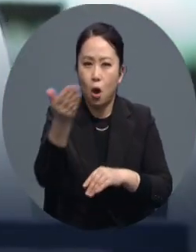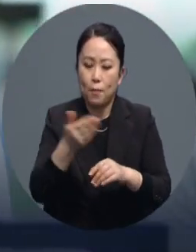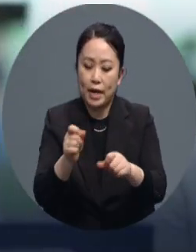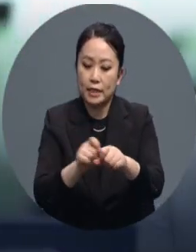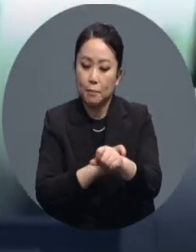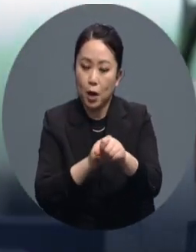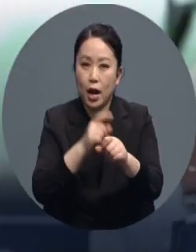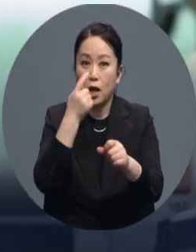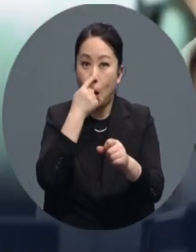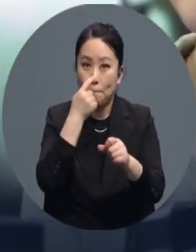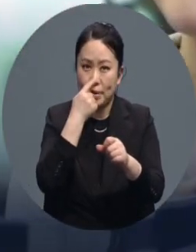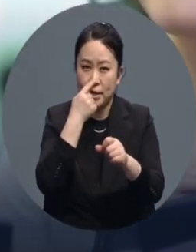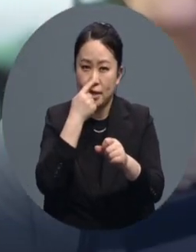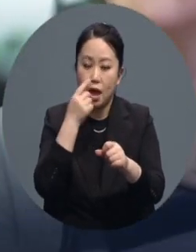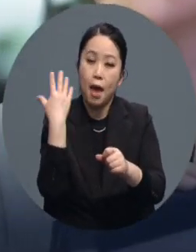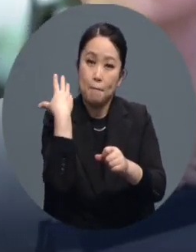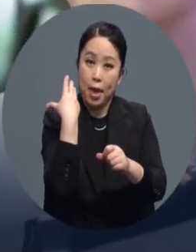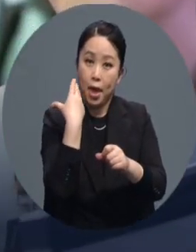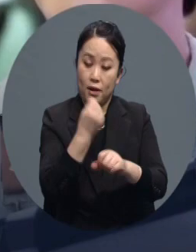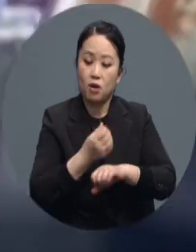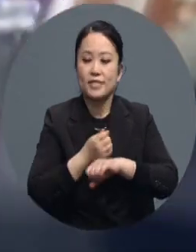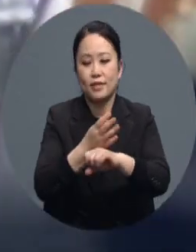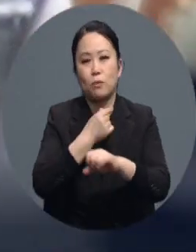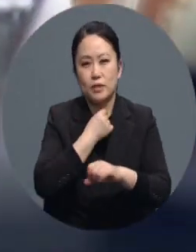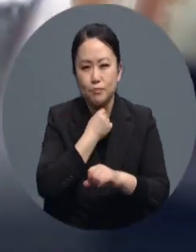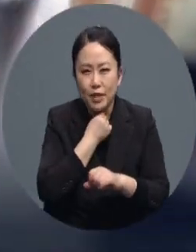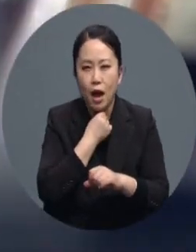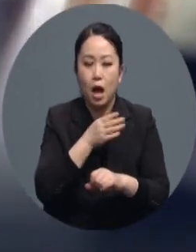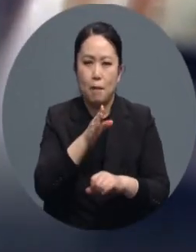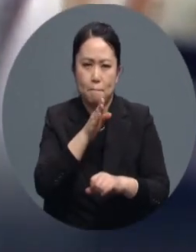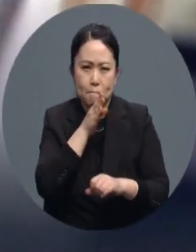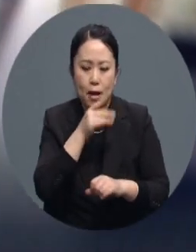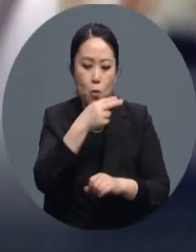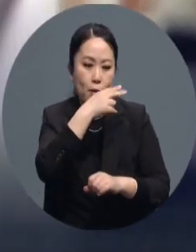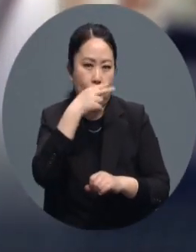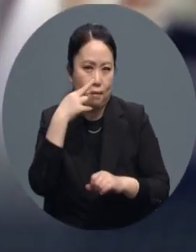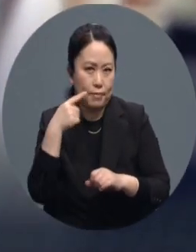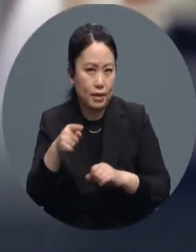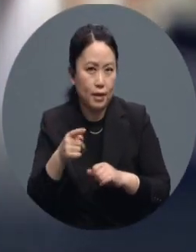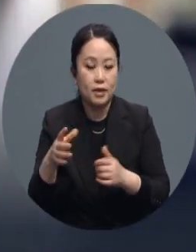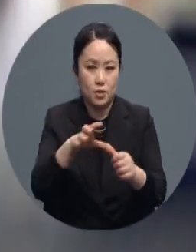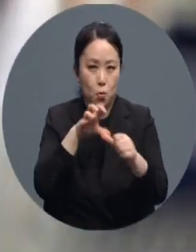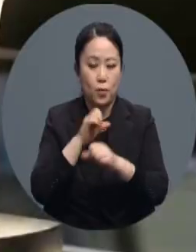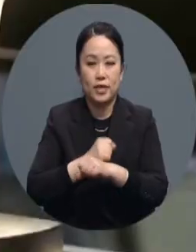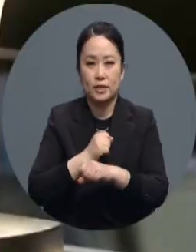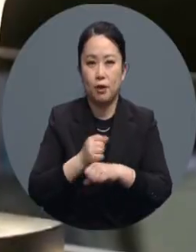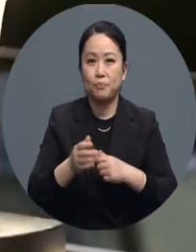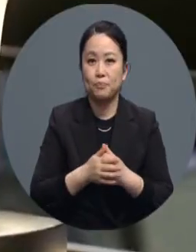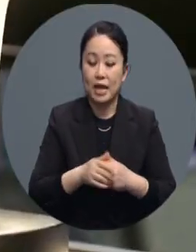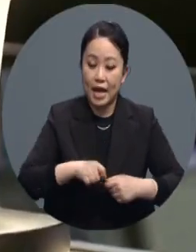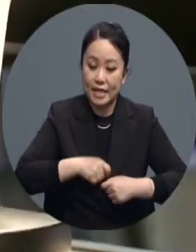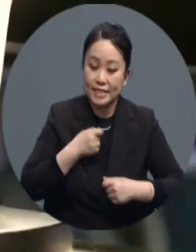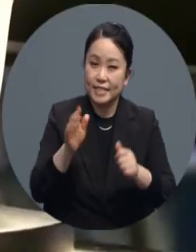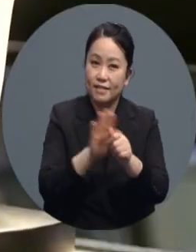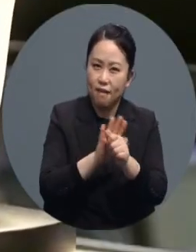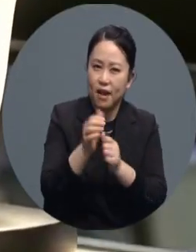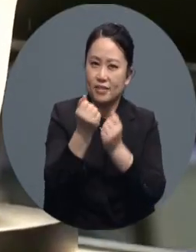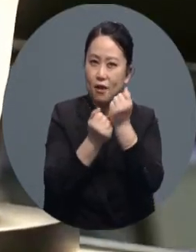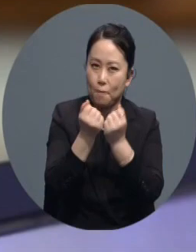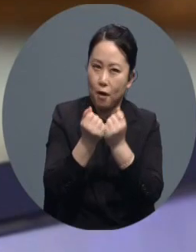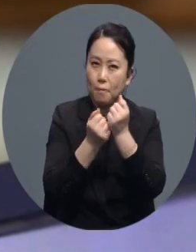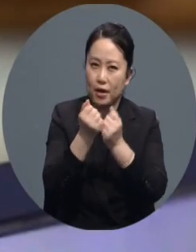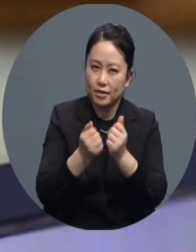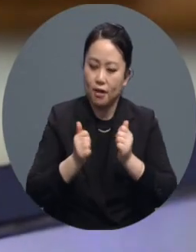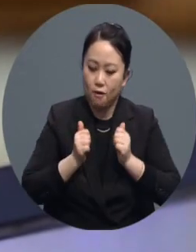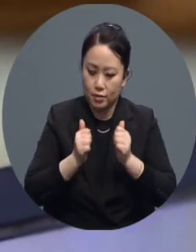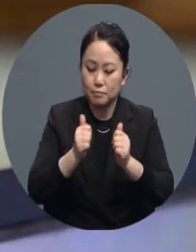커피의 진정한 매력을 전달해볼까 합니다. 바로 향미의 명확성을 통해 말이죠. 친절하게 설명을 해가며 정성을